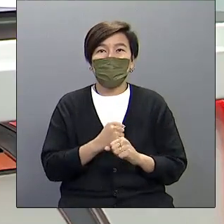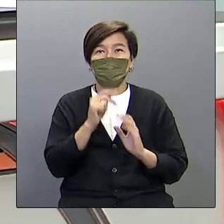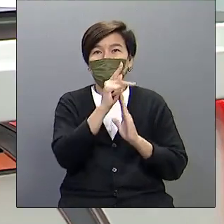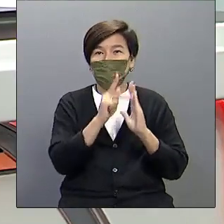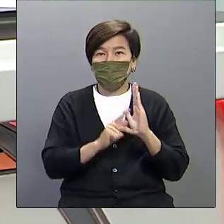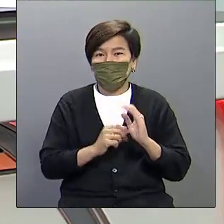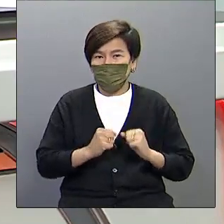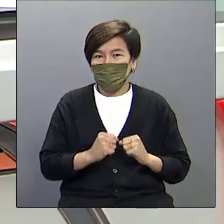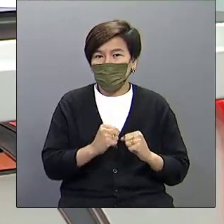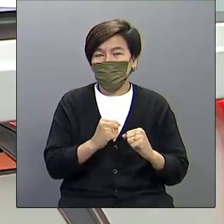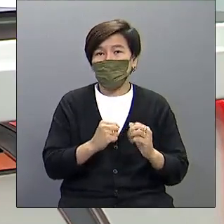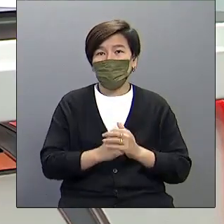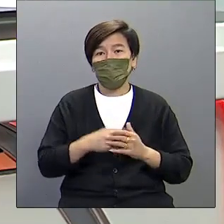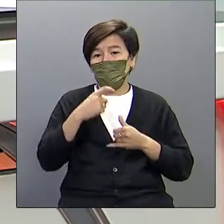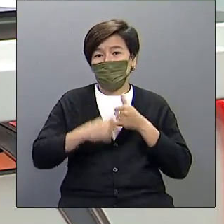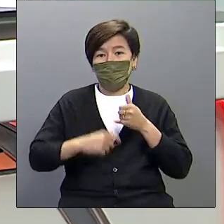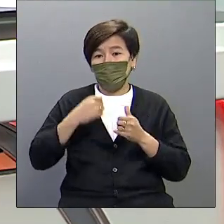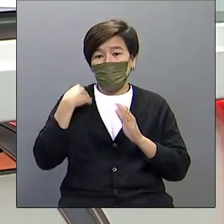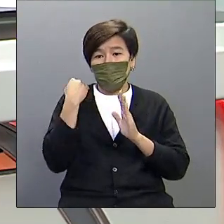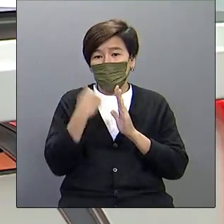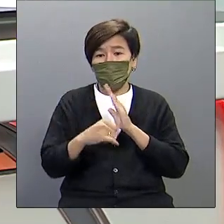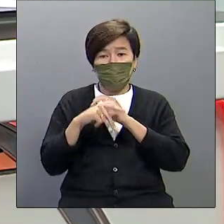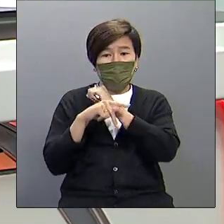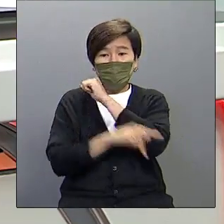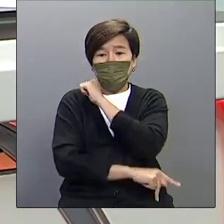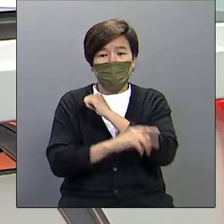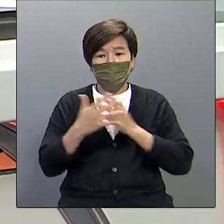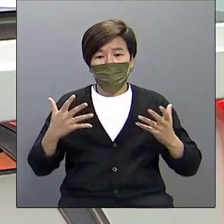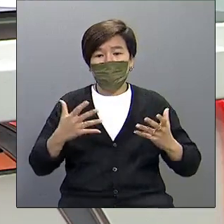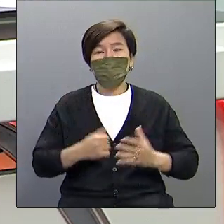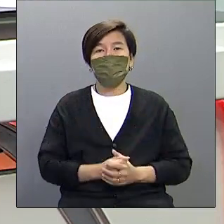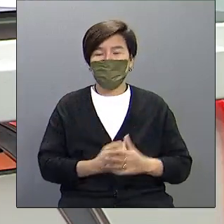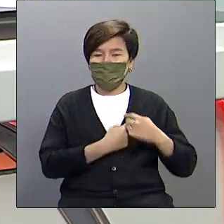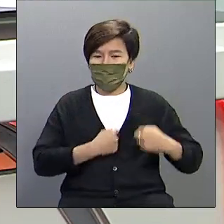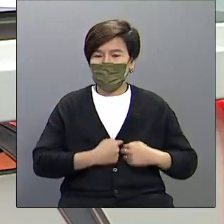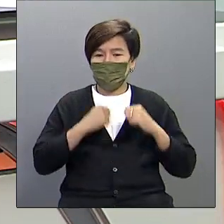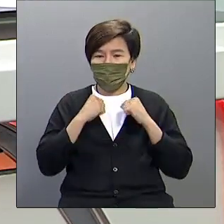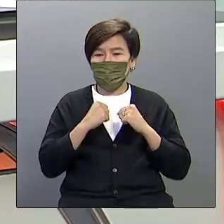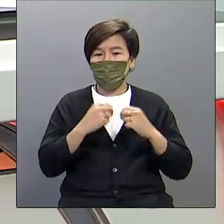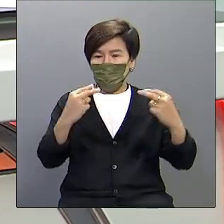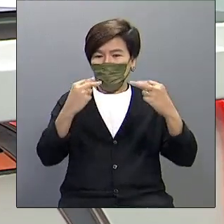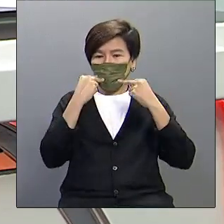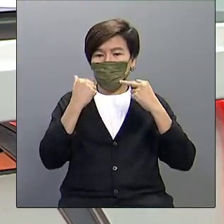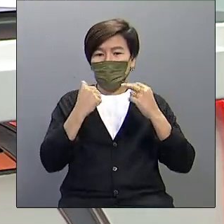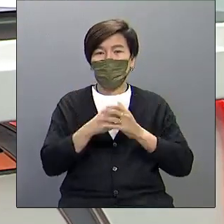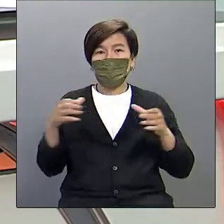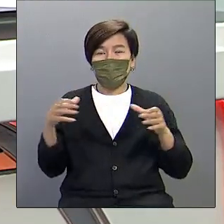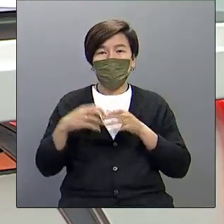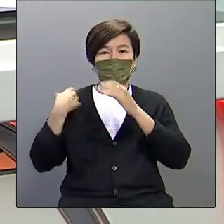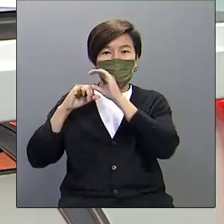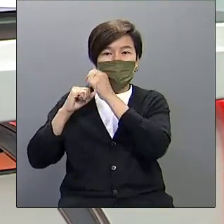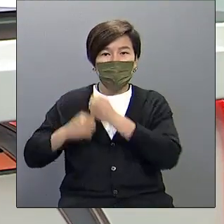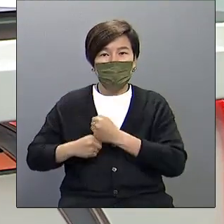แล้วยืนยันว่าไม่เคยกระทำการทุจริตมั่นใจที่จะพิสูจน์ตัวเองนะคะขณะเดียวกันก็พร้อมจะนำทัพพรรคประชาธิปัตย์สู้ศึ